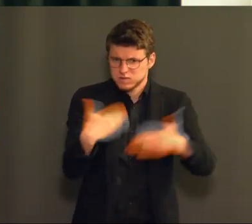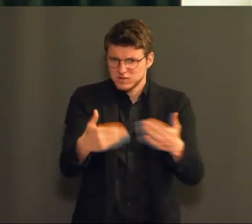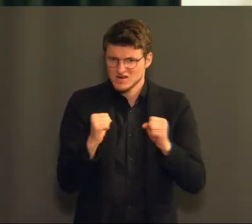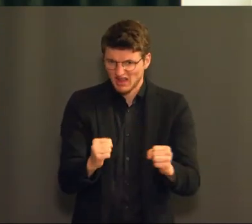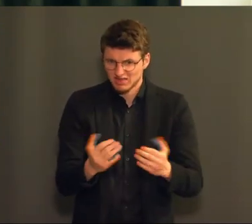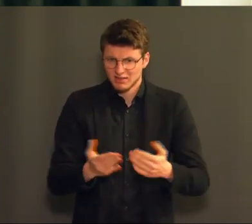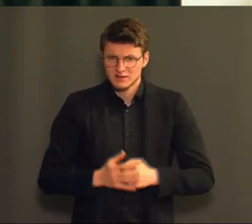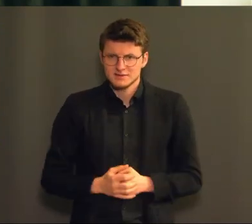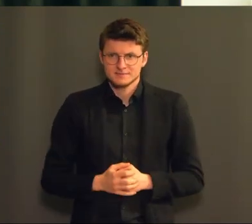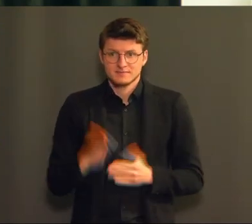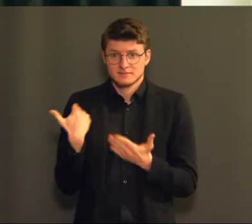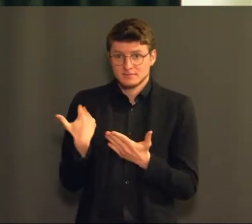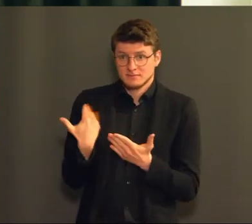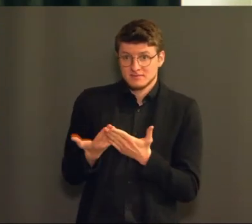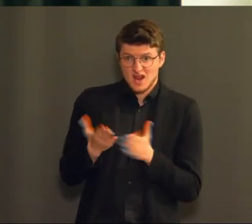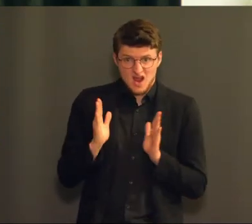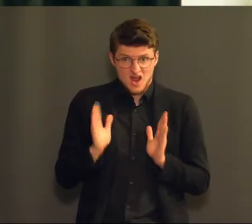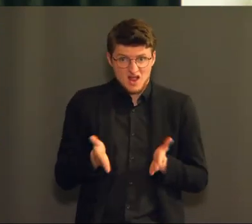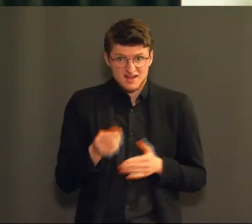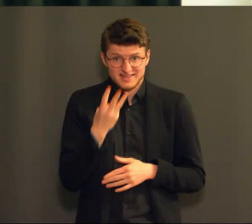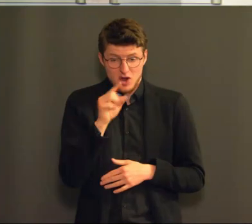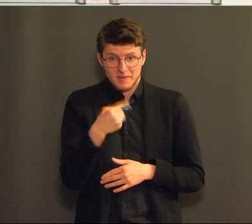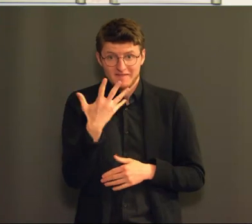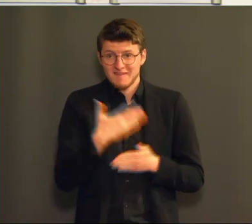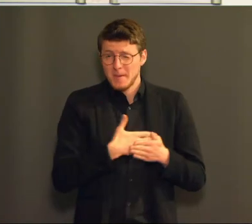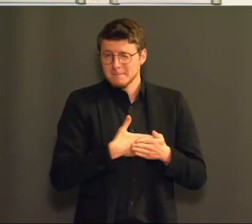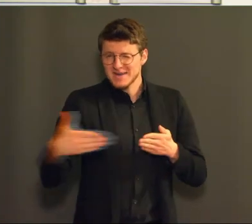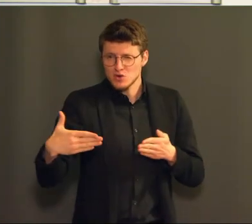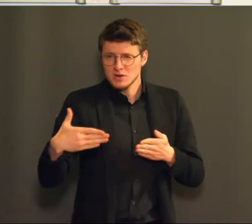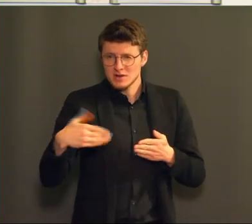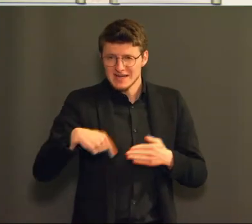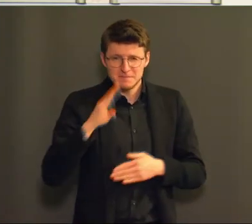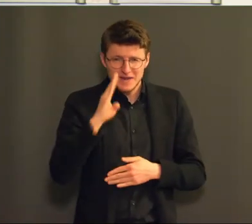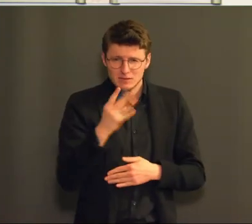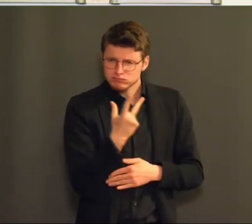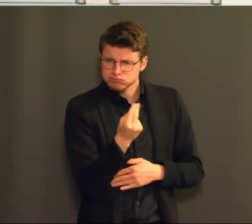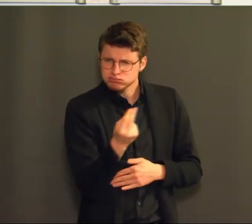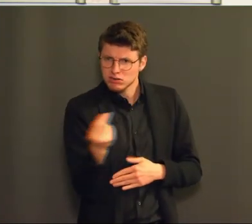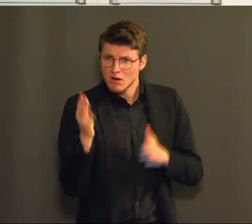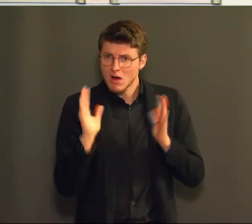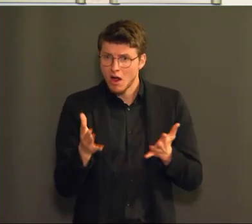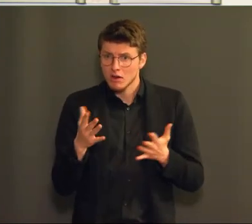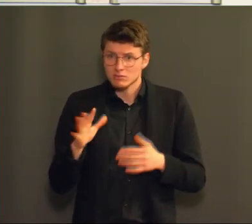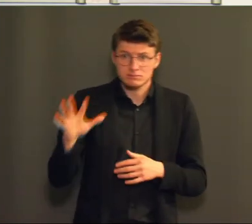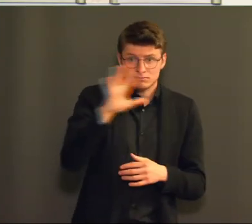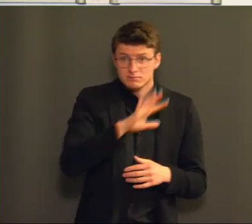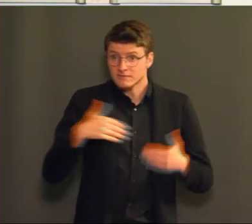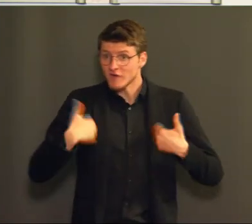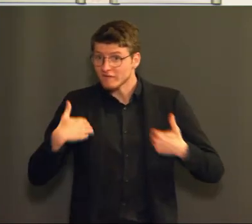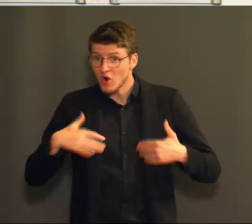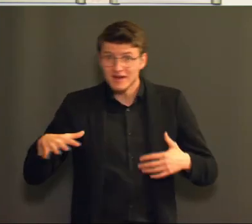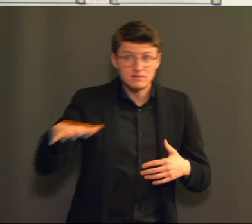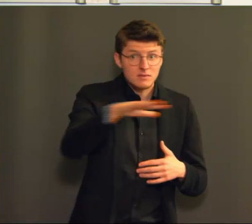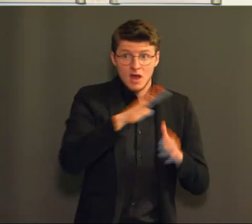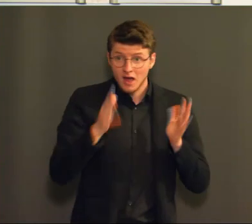Ondertussen werden er meer dan 3,5 miljoen vaccins toegediend en hebben we een vaccinatiegraad van bijna 30% voor de eerste prik.